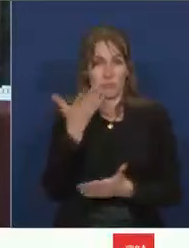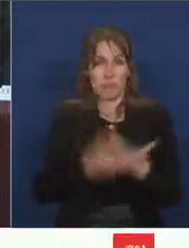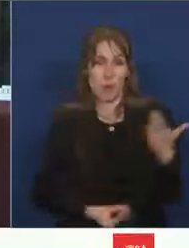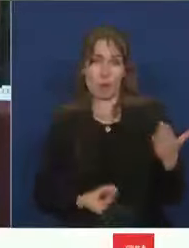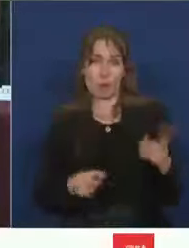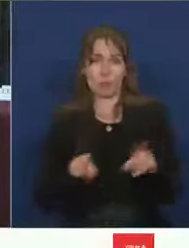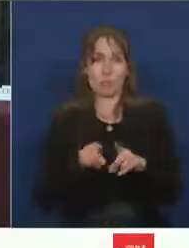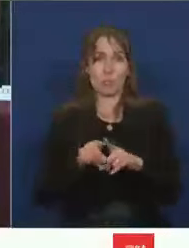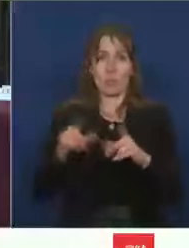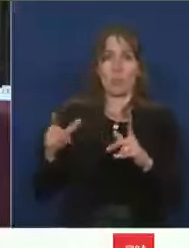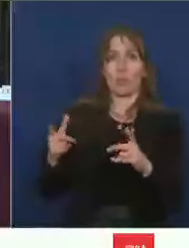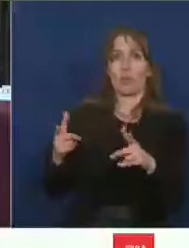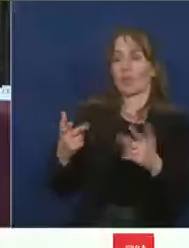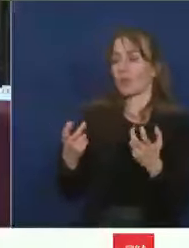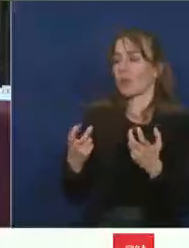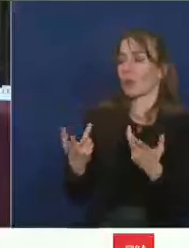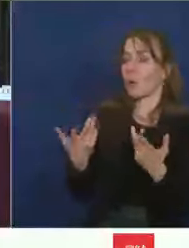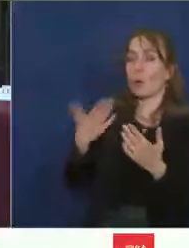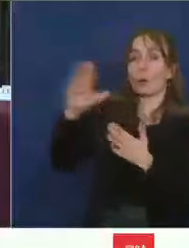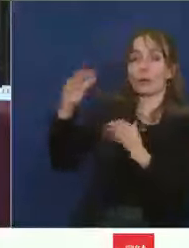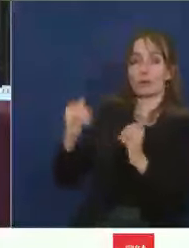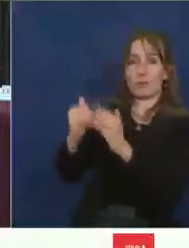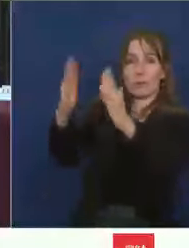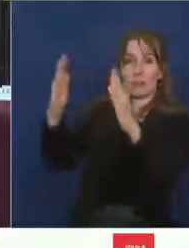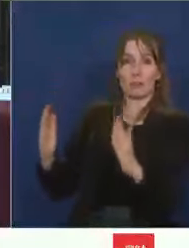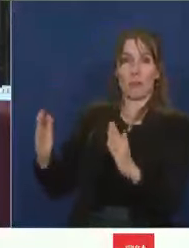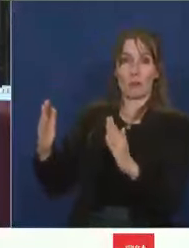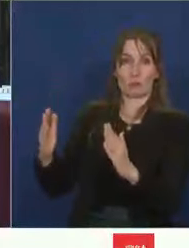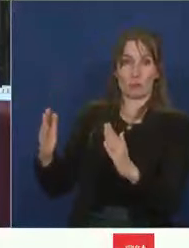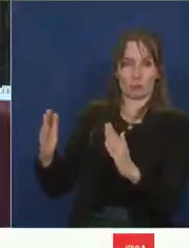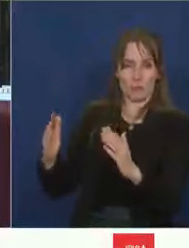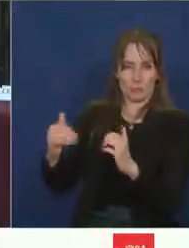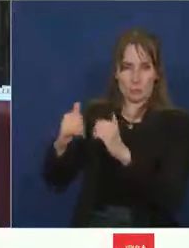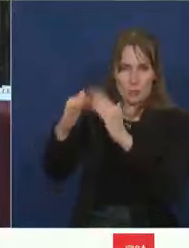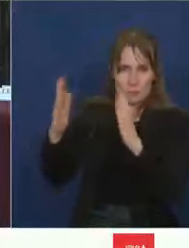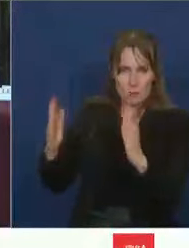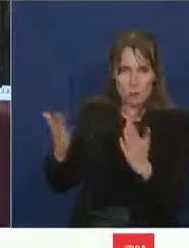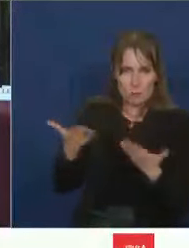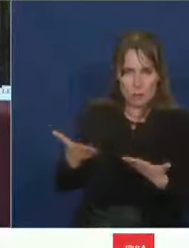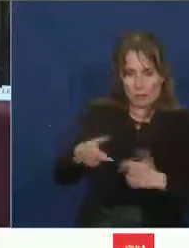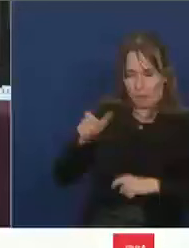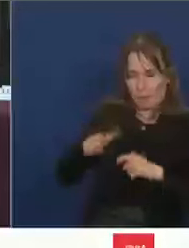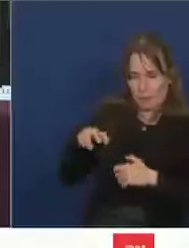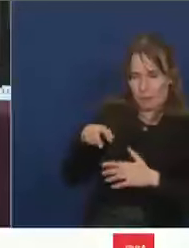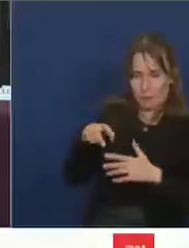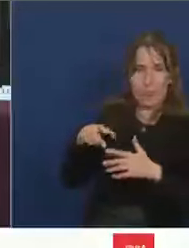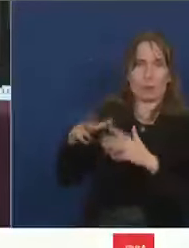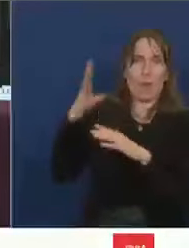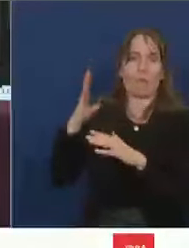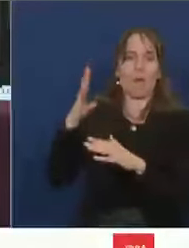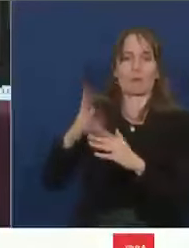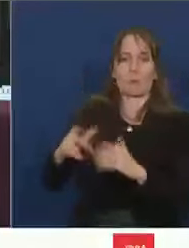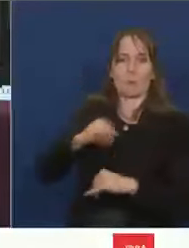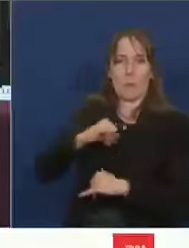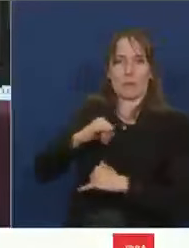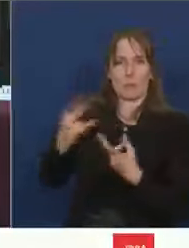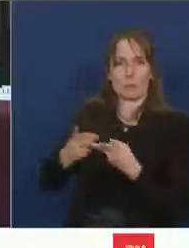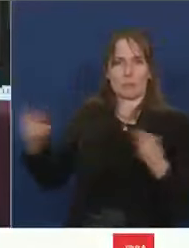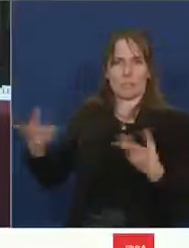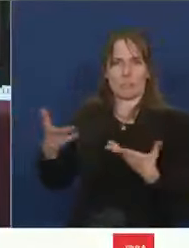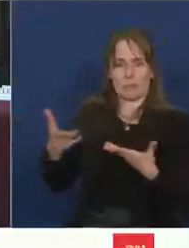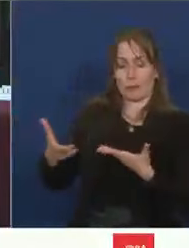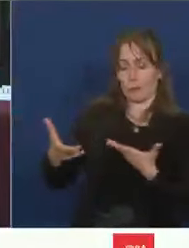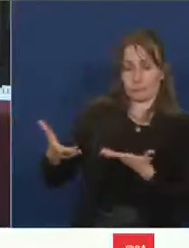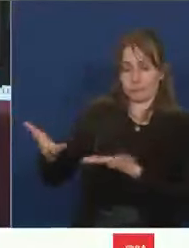son office, les toilettes publiques étant désormais affectées à usage de stockage, ce qui en rend le coût d'utilisation